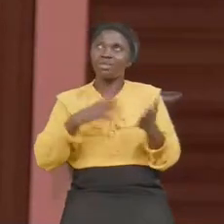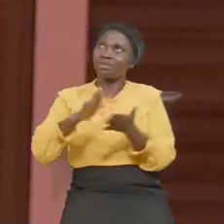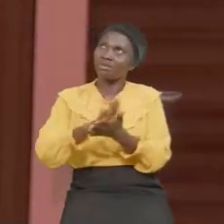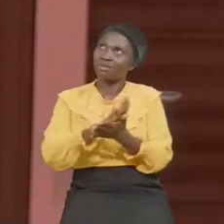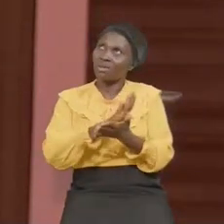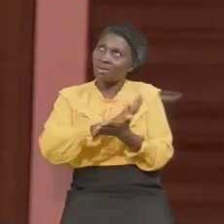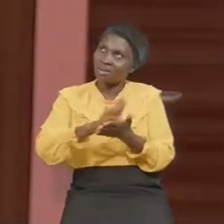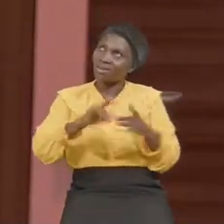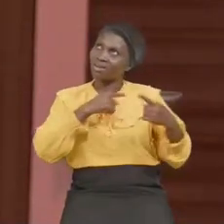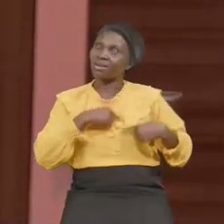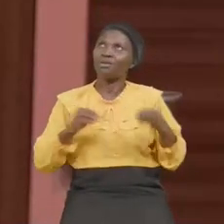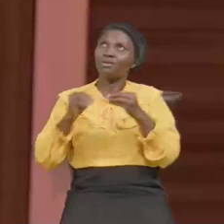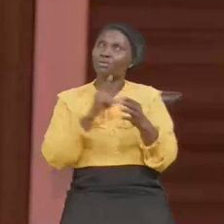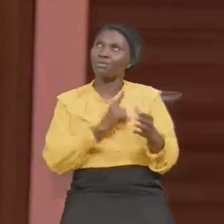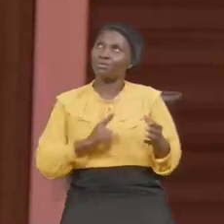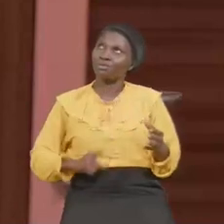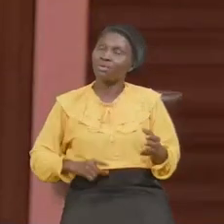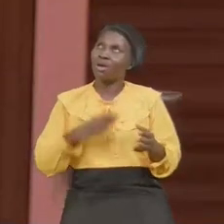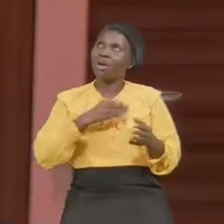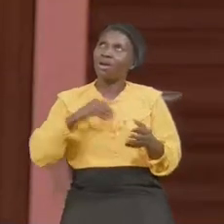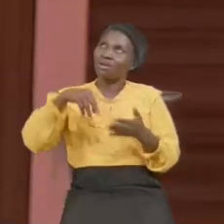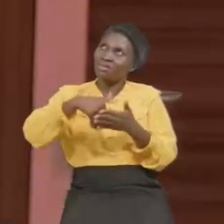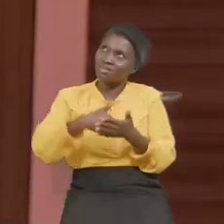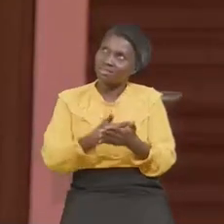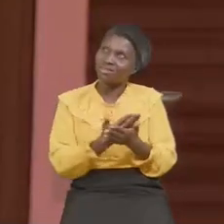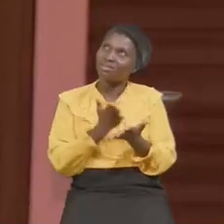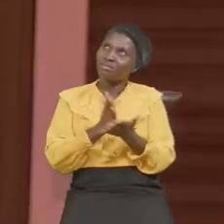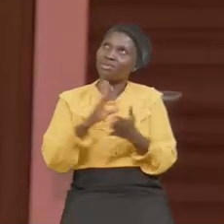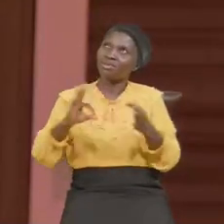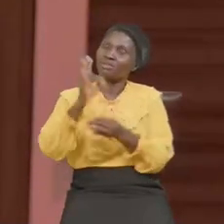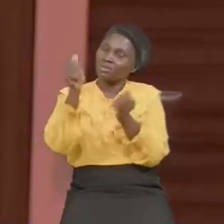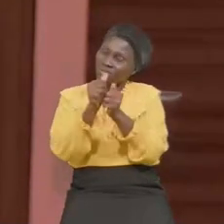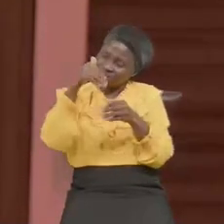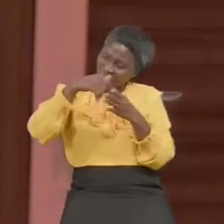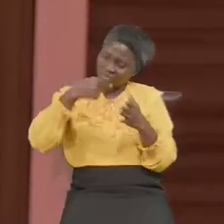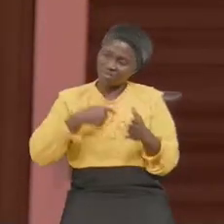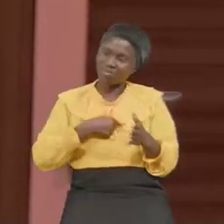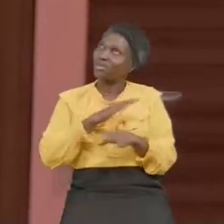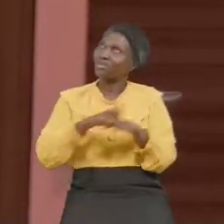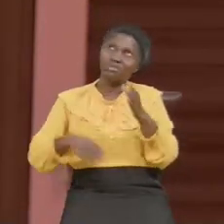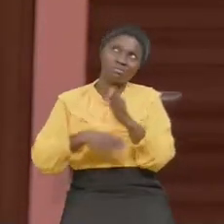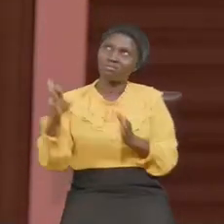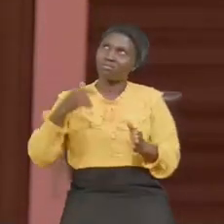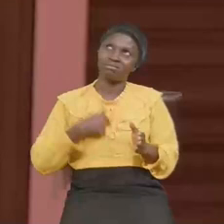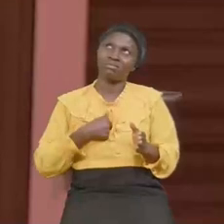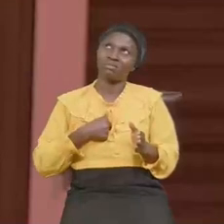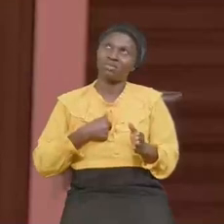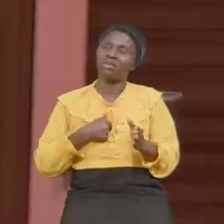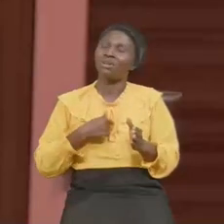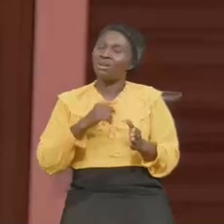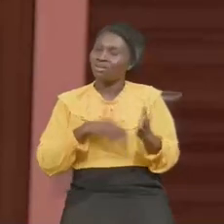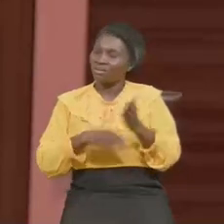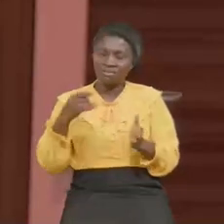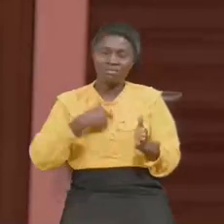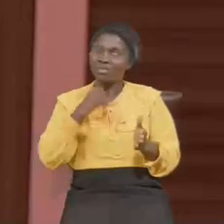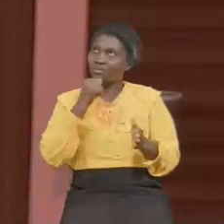moi un esprit bien disposé. Ne me rejette pas loin de ta face. Ne me rejette pas loin de ta face. Je comprends.